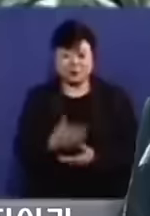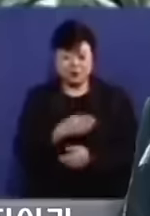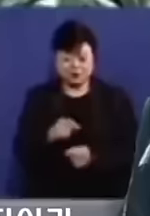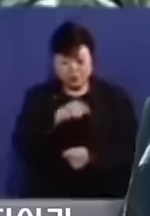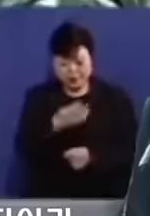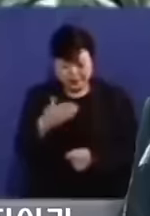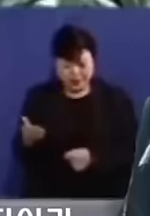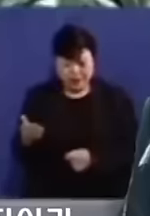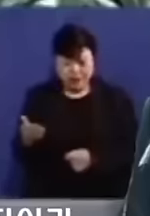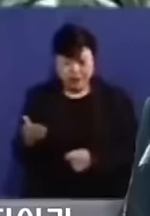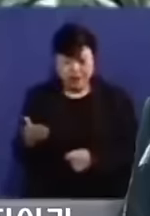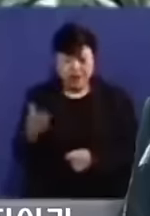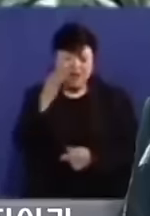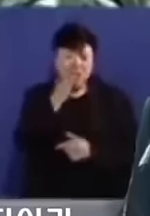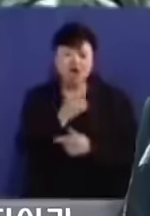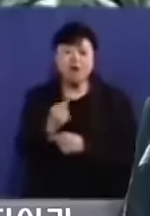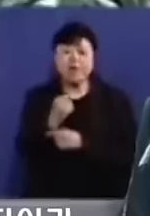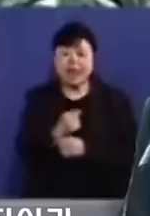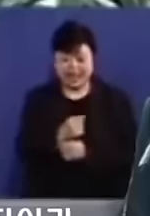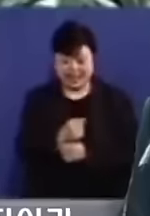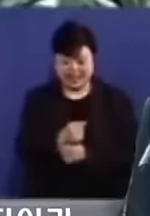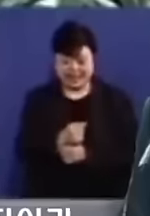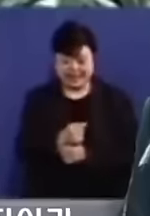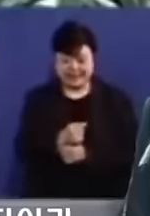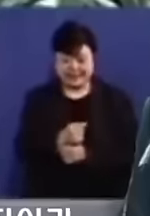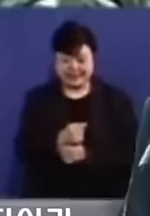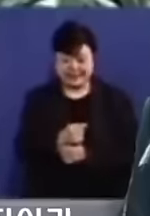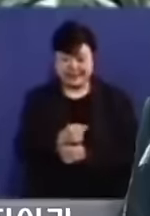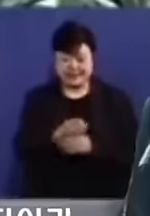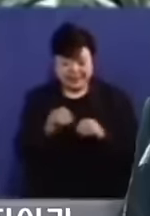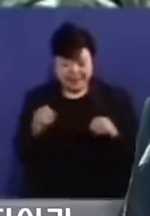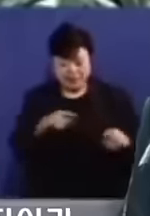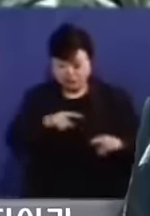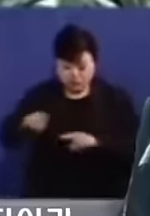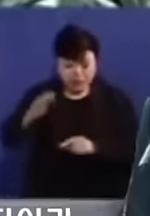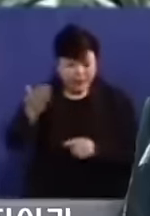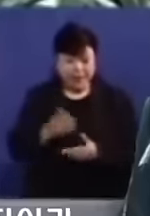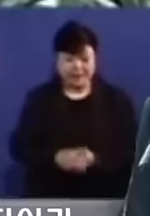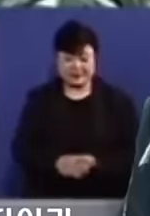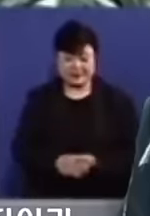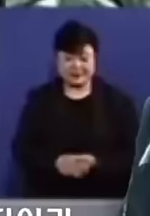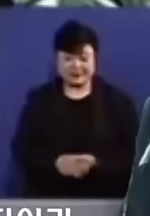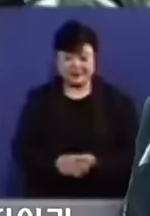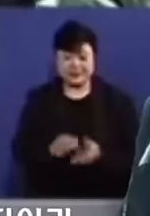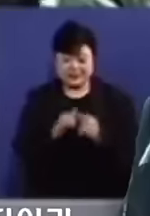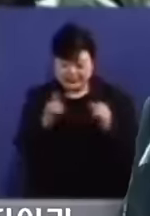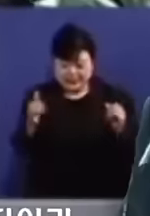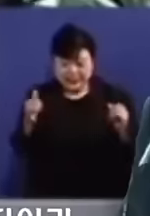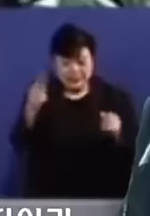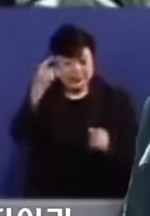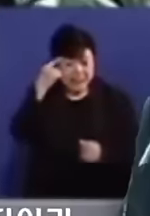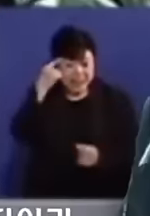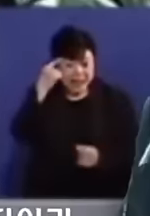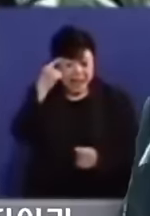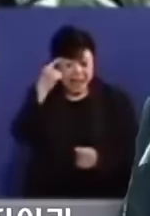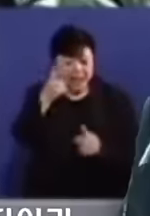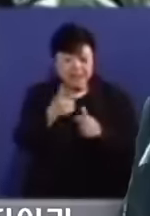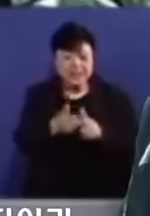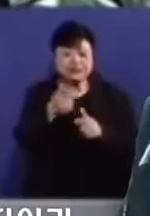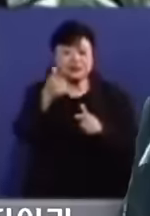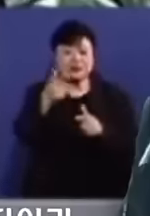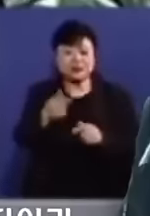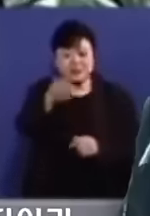몸짓고 피 흘린 열매를 이 땅에서 누려야 되겠다. 사람들은 생각하기를